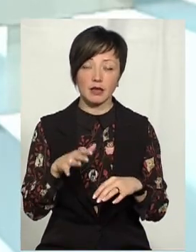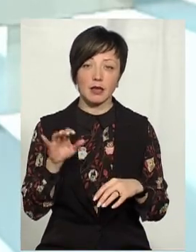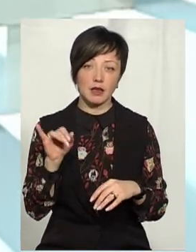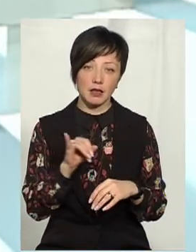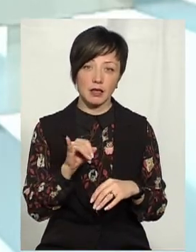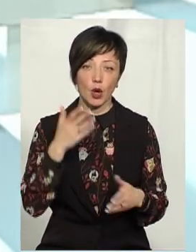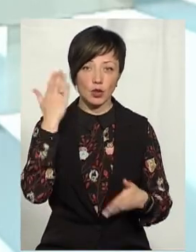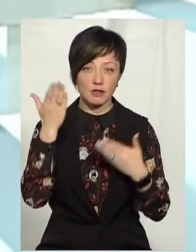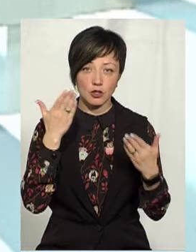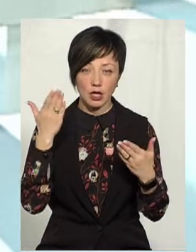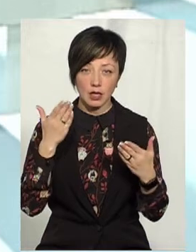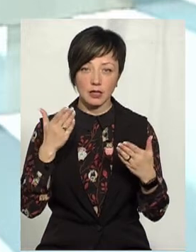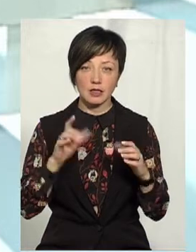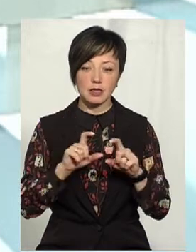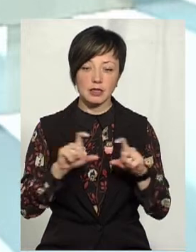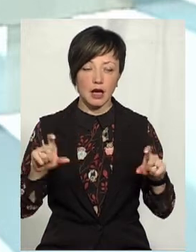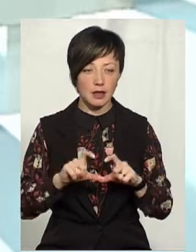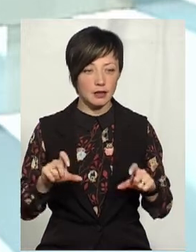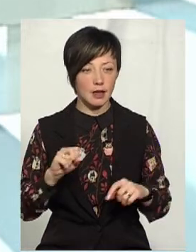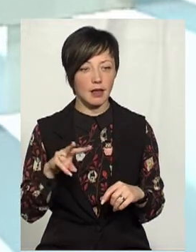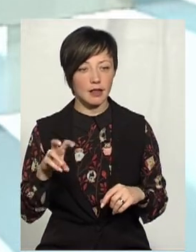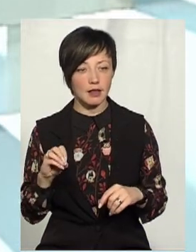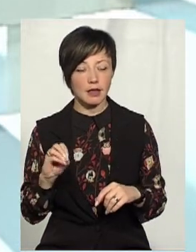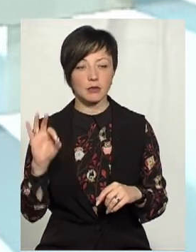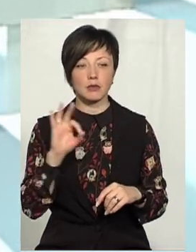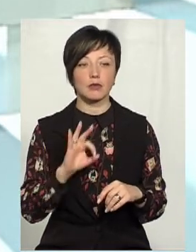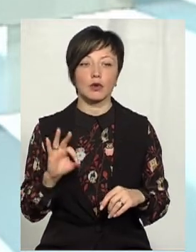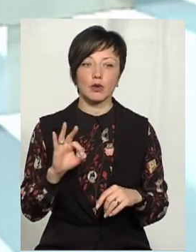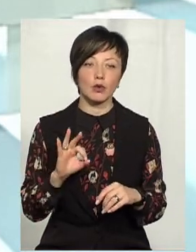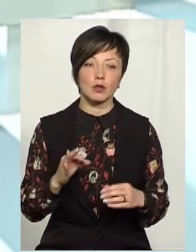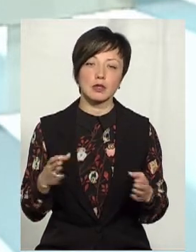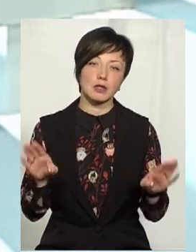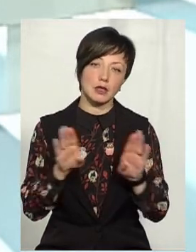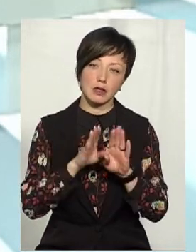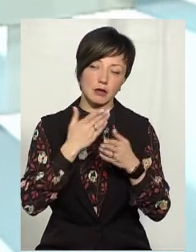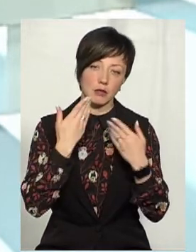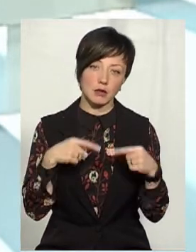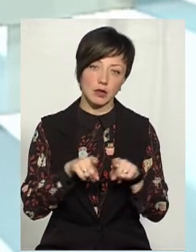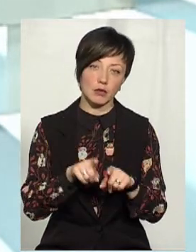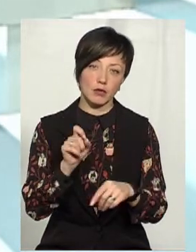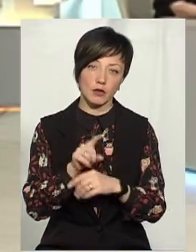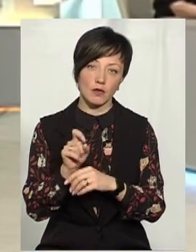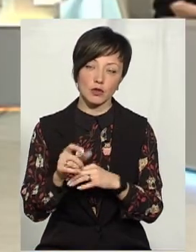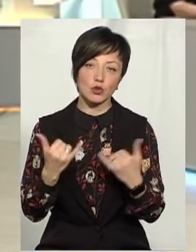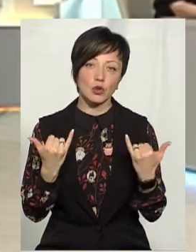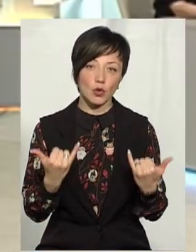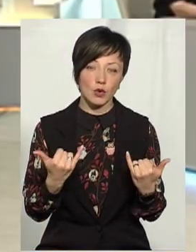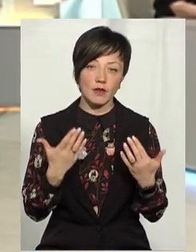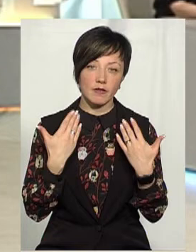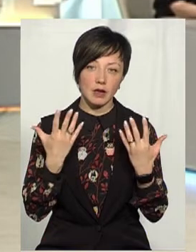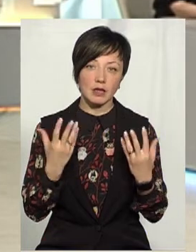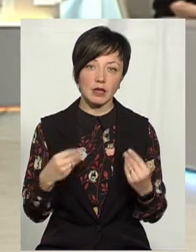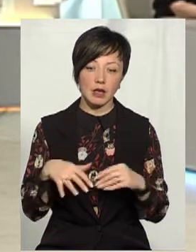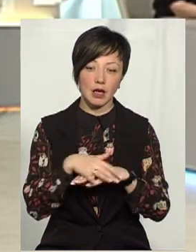в розважальних заходах, закладах. Але щодо безпосереднього закриття ми не маємо таких повноважень. От сьогодні вихідний